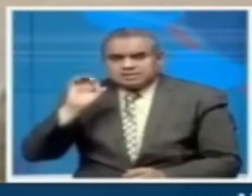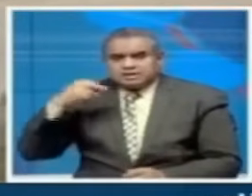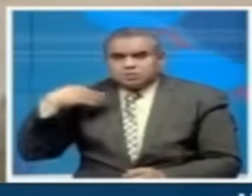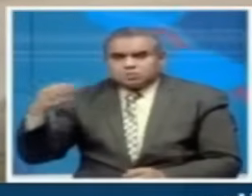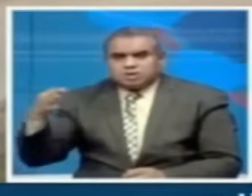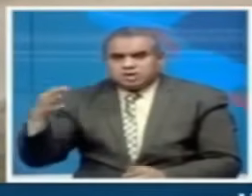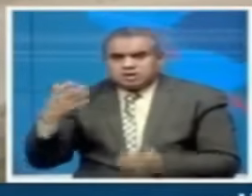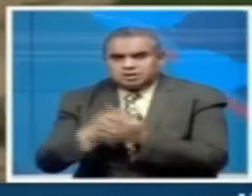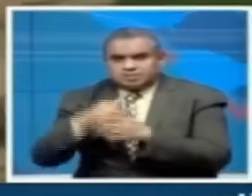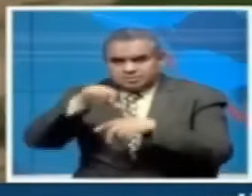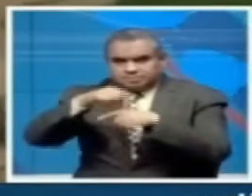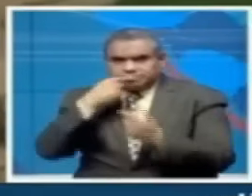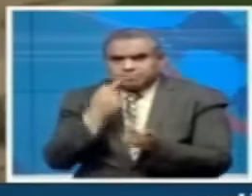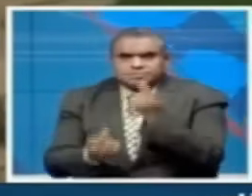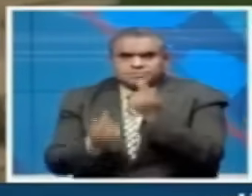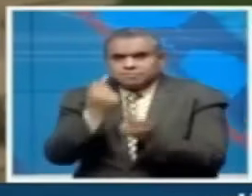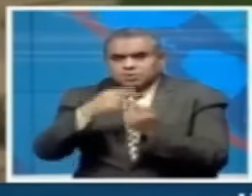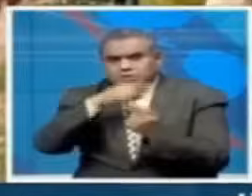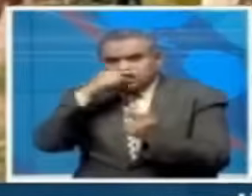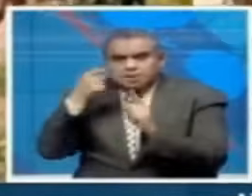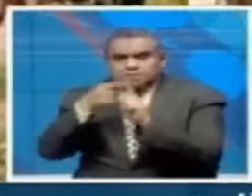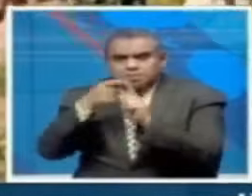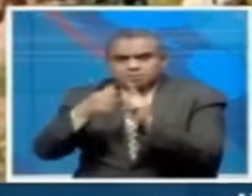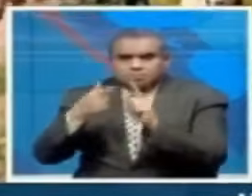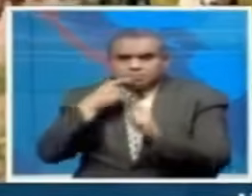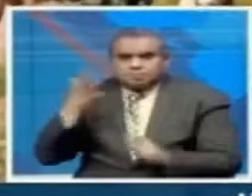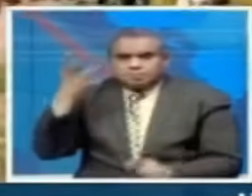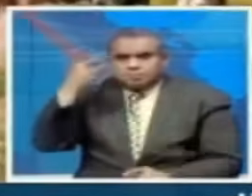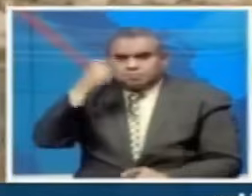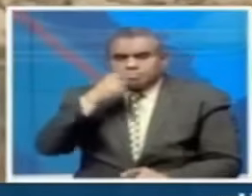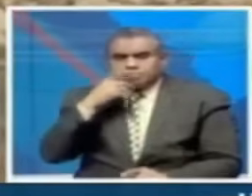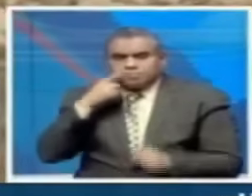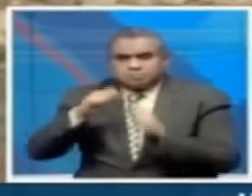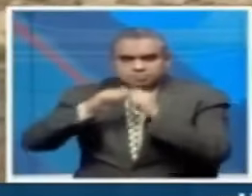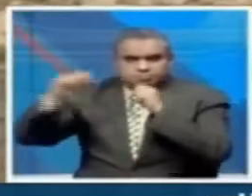439 مزرعة لنباتات مخدرة بإجمالي مساحة